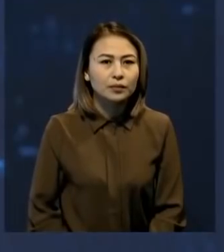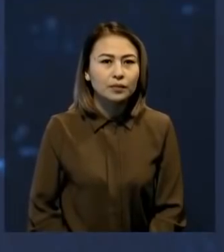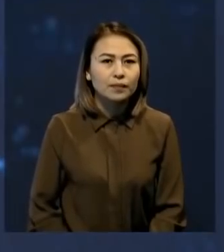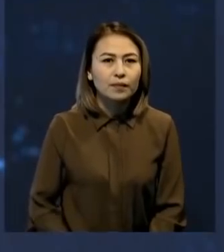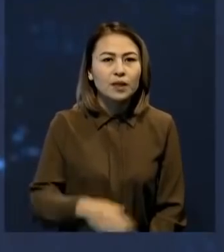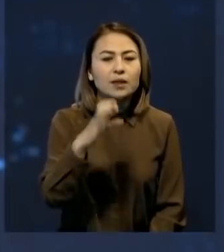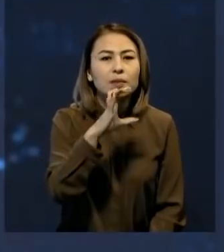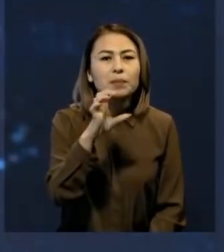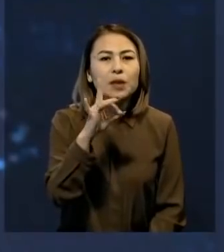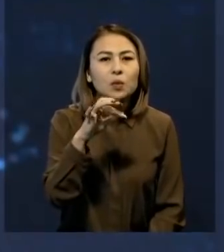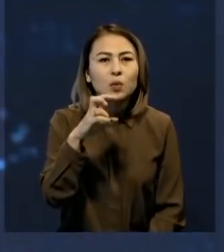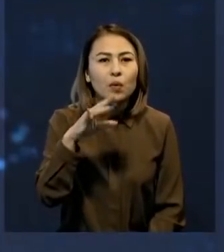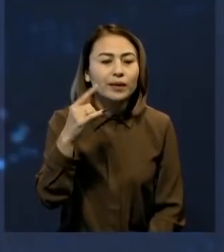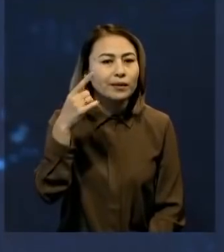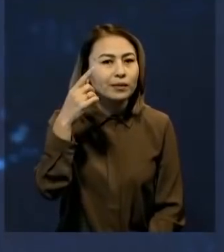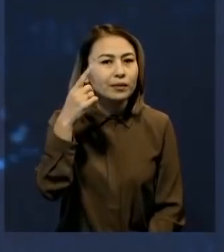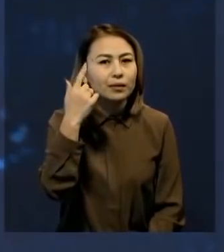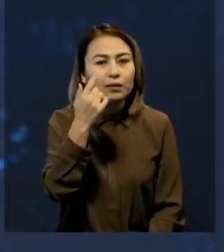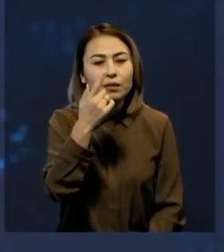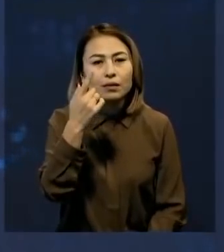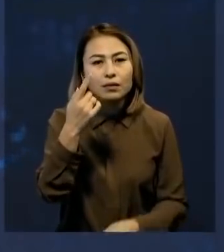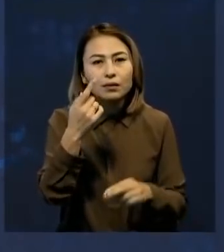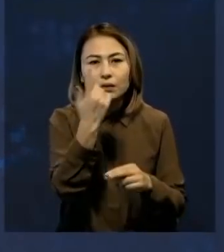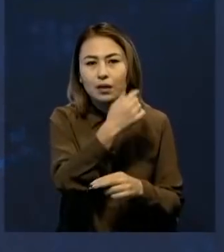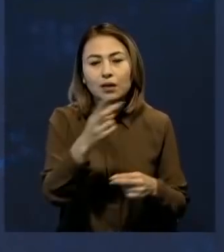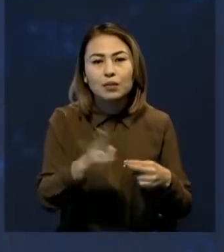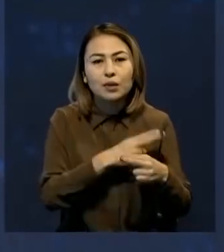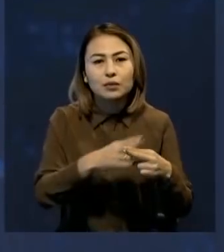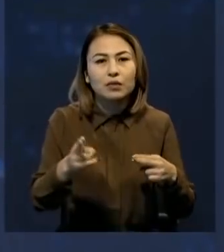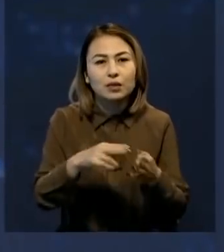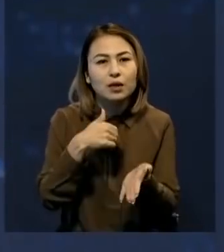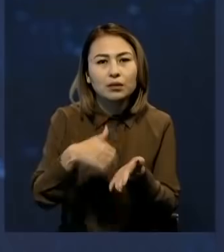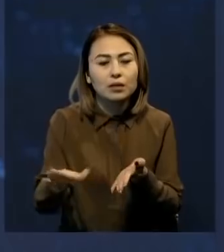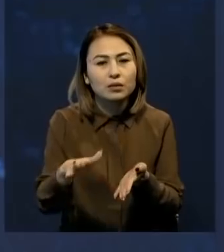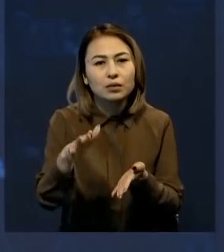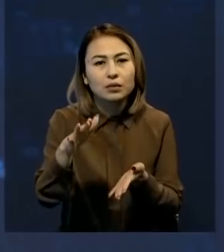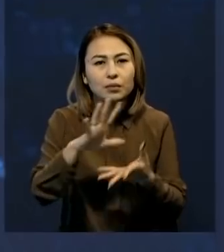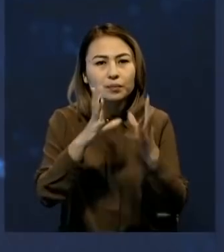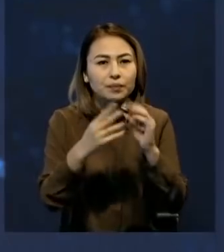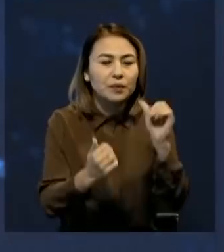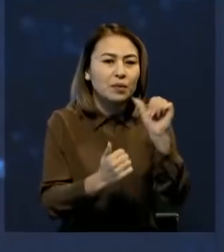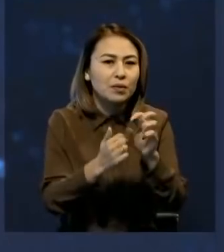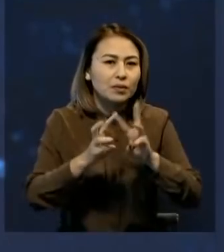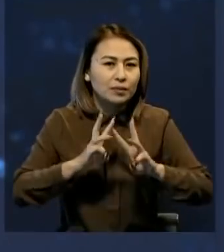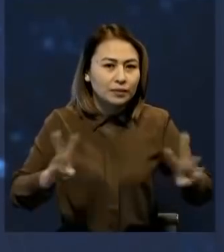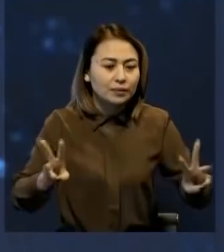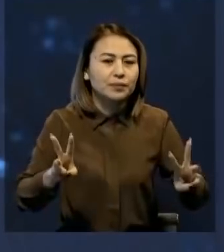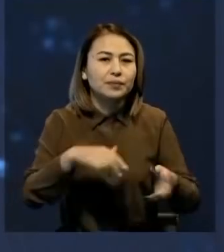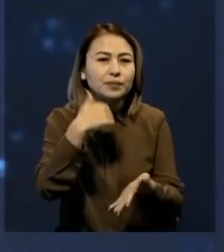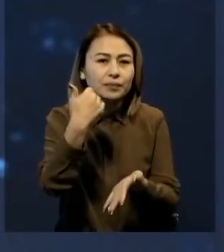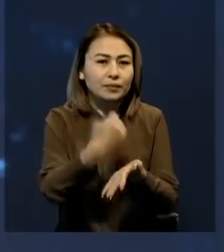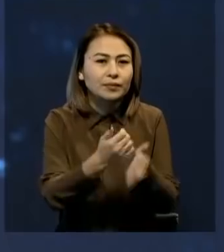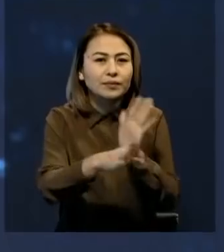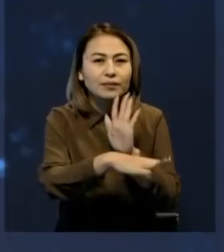Сильвия Берлускони Италия президенттігі үшін күрестен бас тартты. Сондай-ақ Италияның бұрынғы премьер-министрі алдағы мемлекет